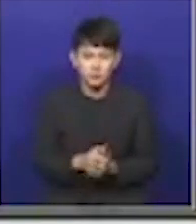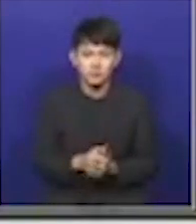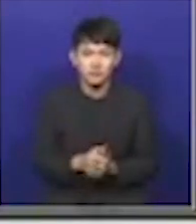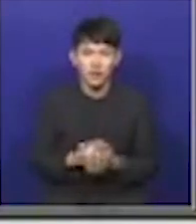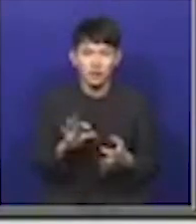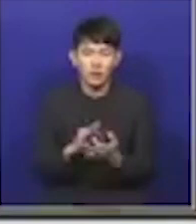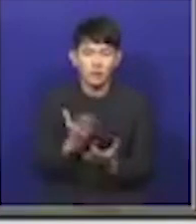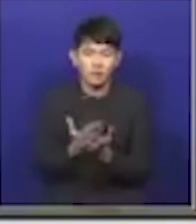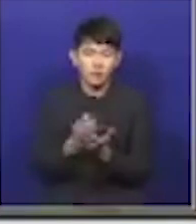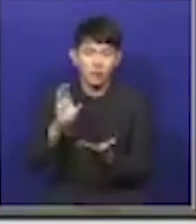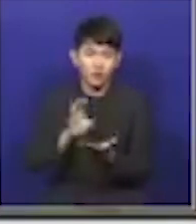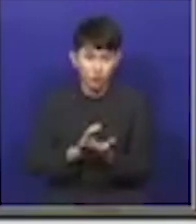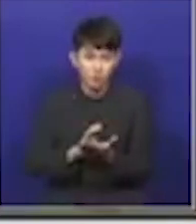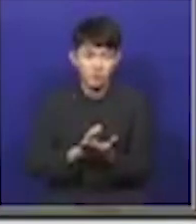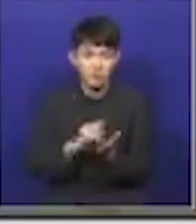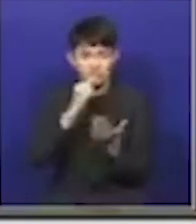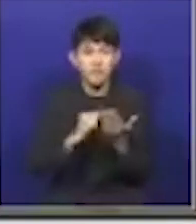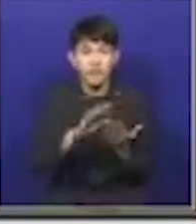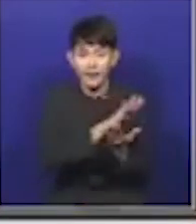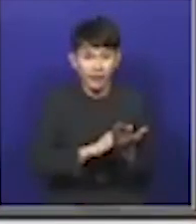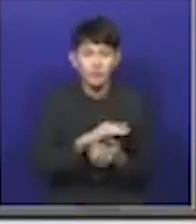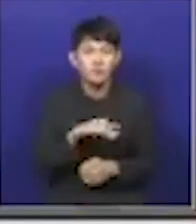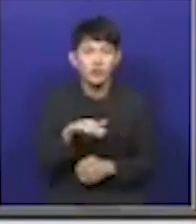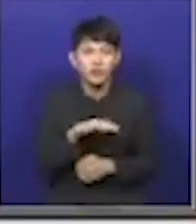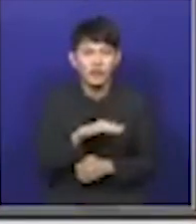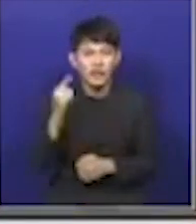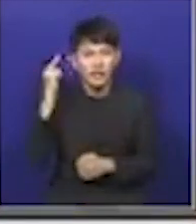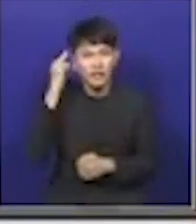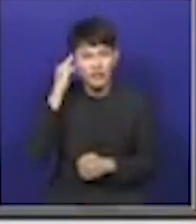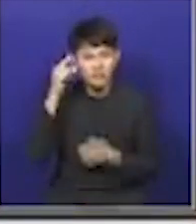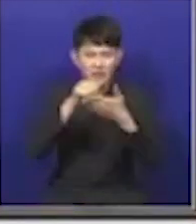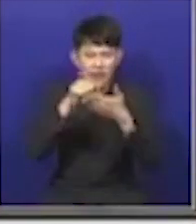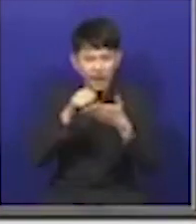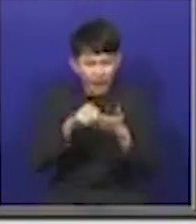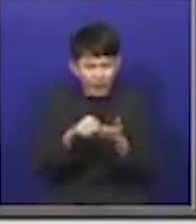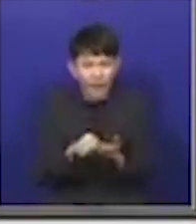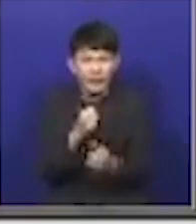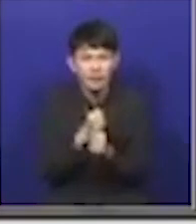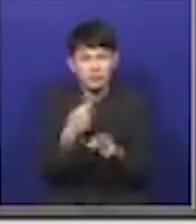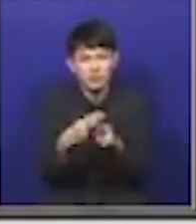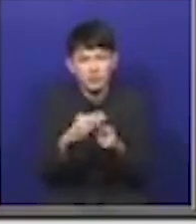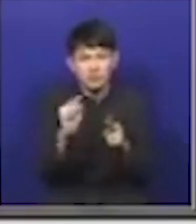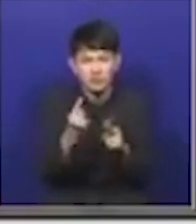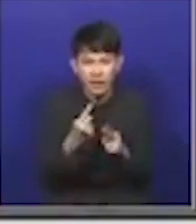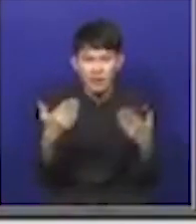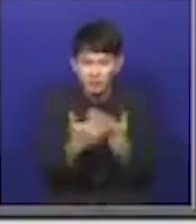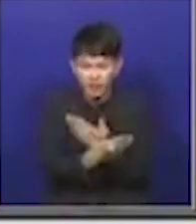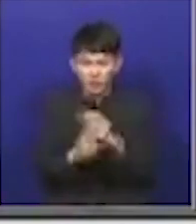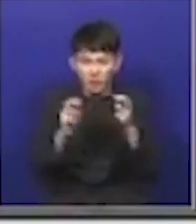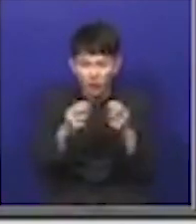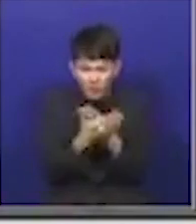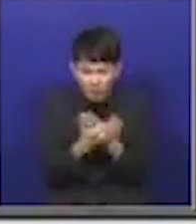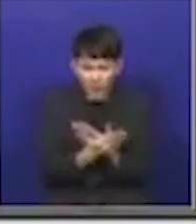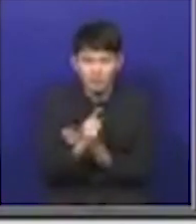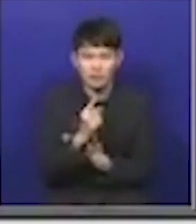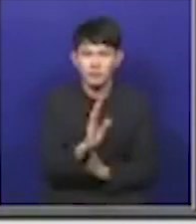ในงบประมาณแผ่นดินปกติท่านอย่ามาปัดฝุ่นฮะเขียนชื่อใหม่เปลี่ยนปกใหม่ฮะเพรา